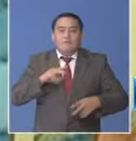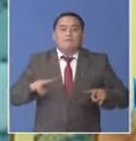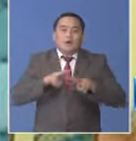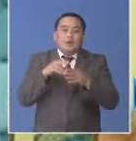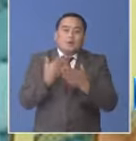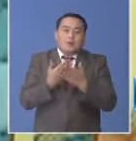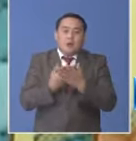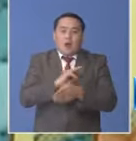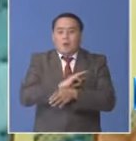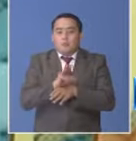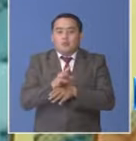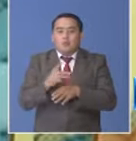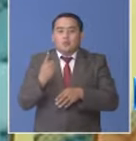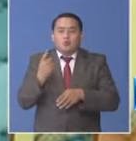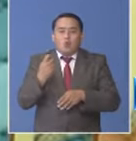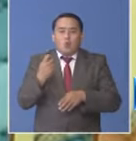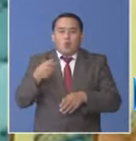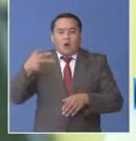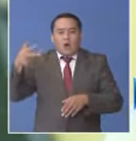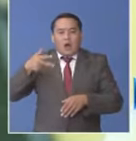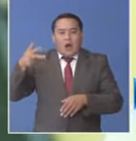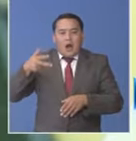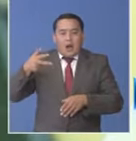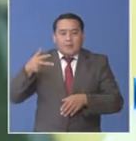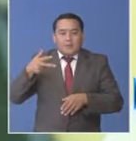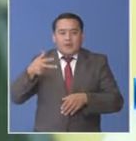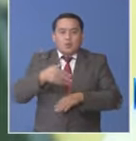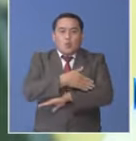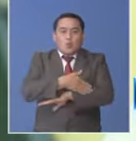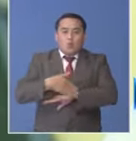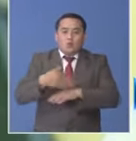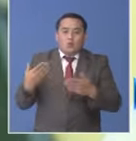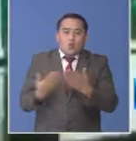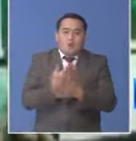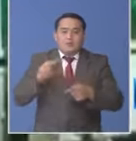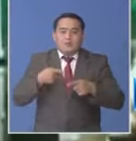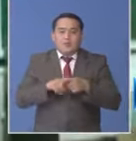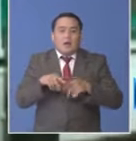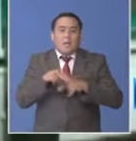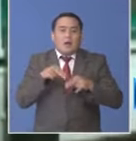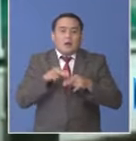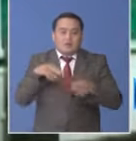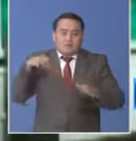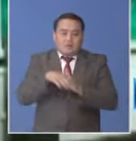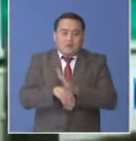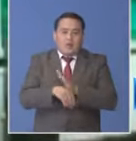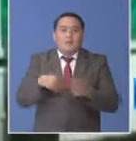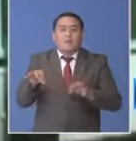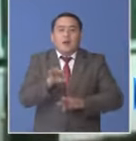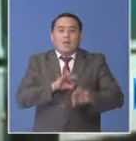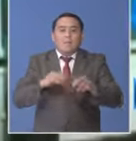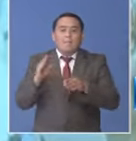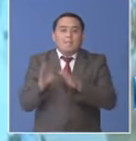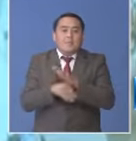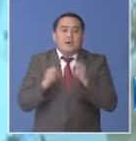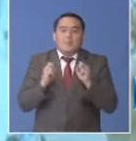примеру, обеспечивать ее помогают сотни уличных камер видеонаблюдения. Новые технологии в работу отечественных полицейских внедряют в рамках проекта